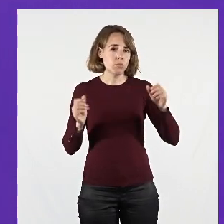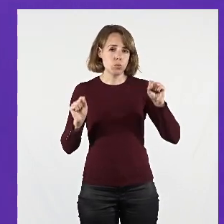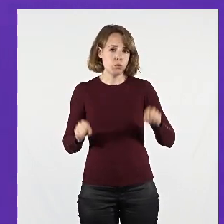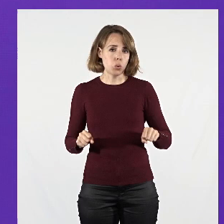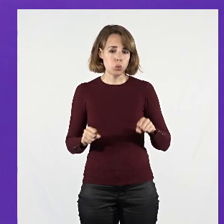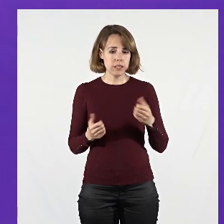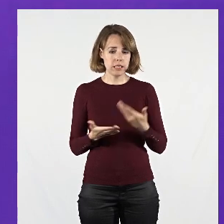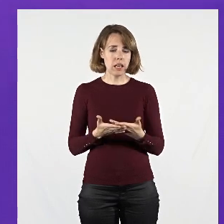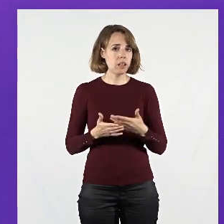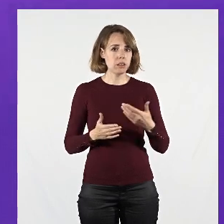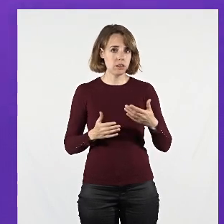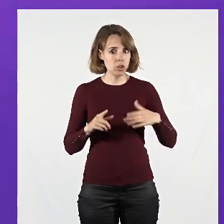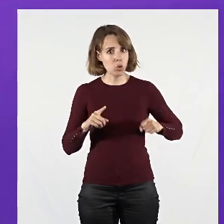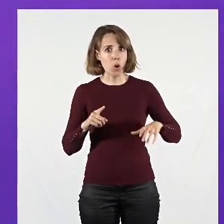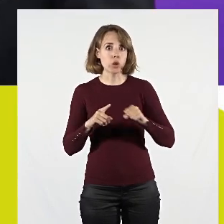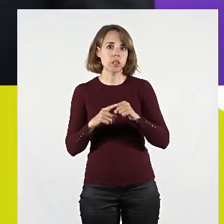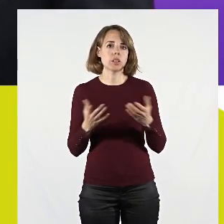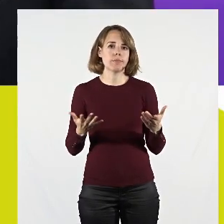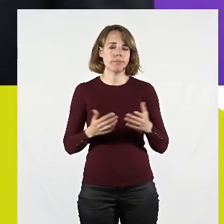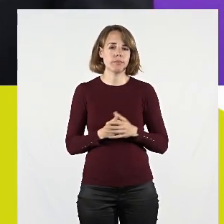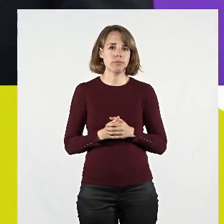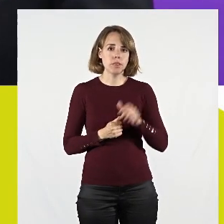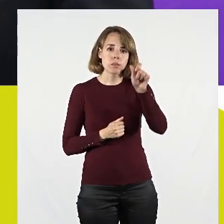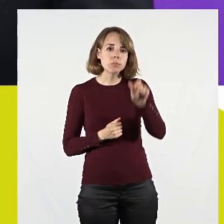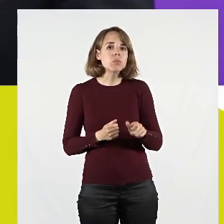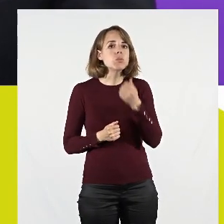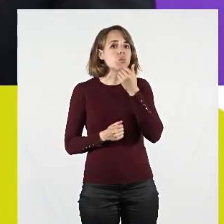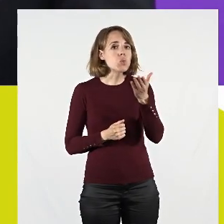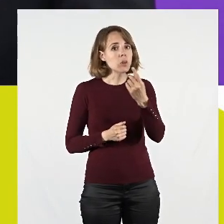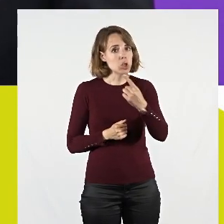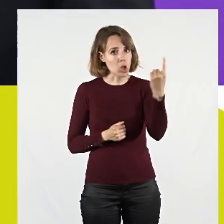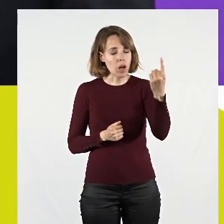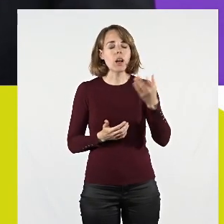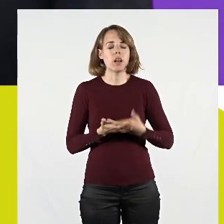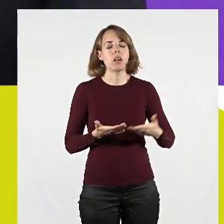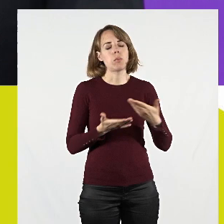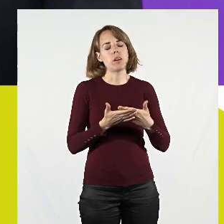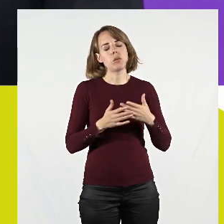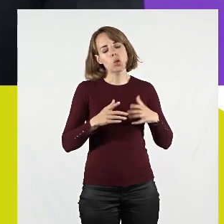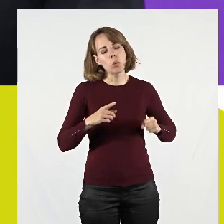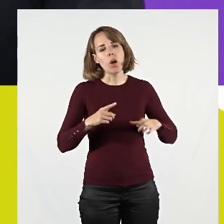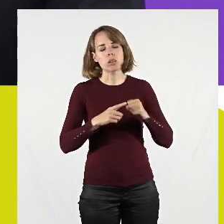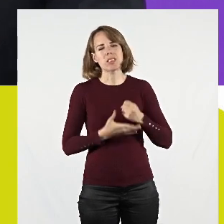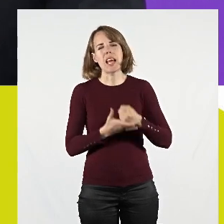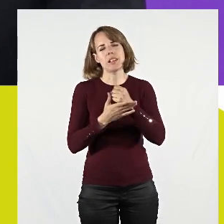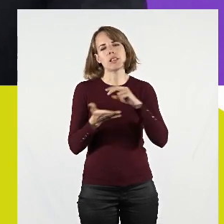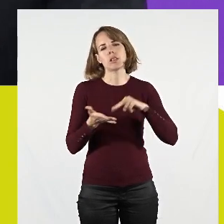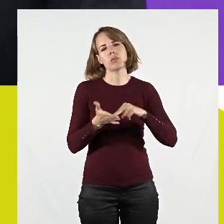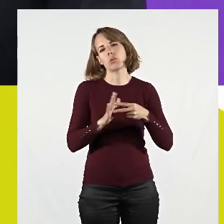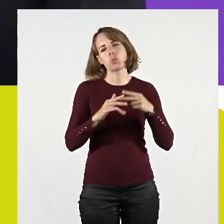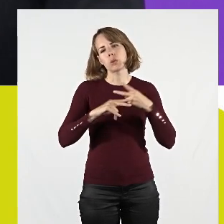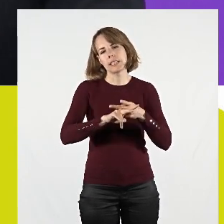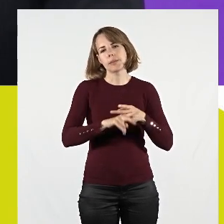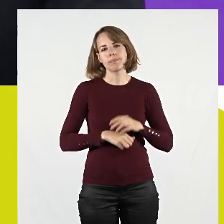compenser la partie des déplacements que le bénéficiaire ne peut pas réaliser seul. Vous parlez des outils, de ces aides